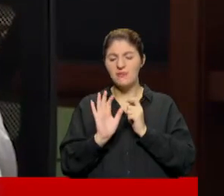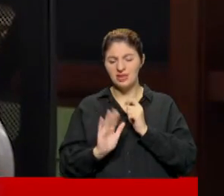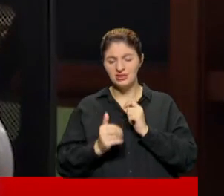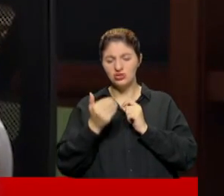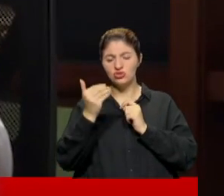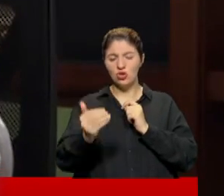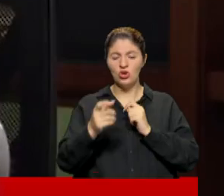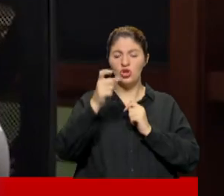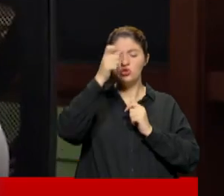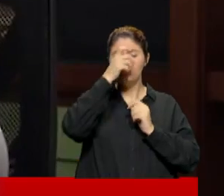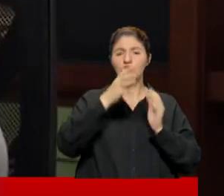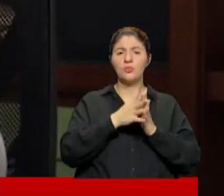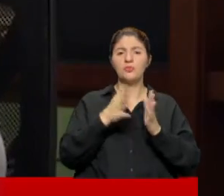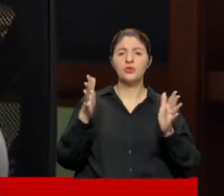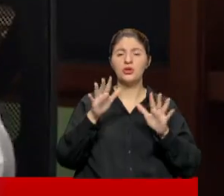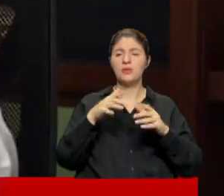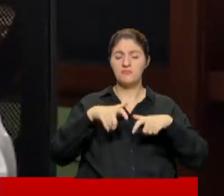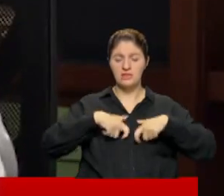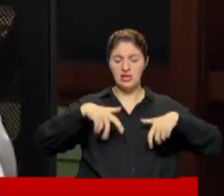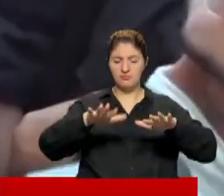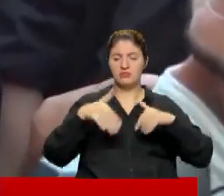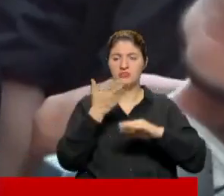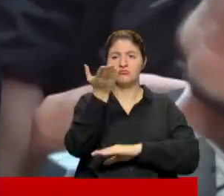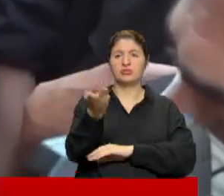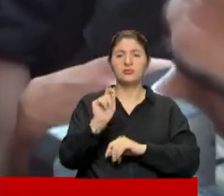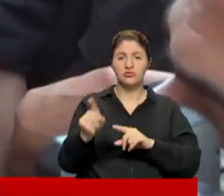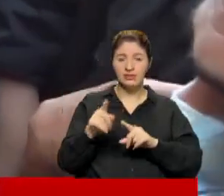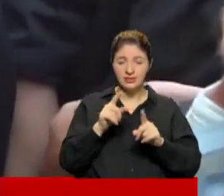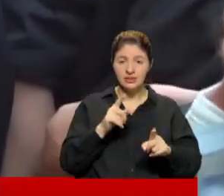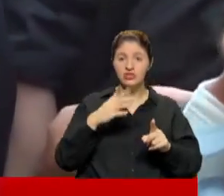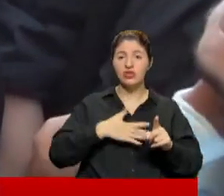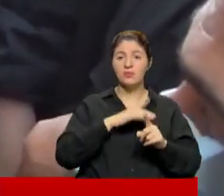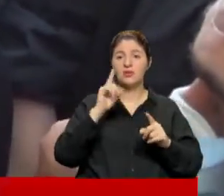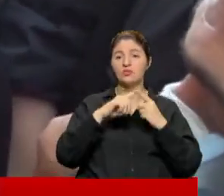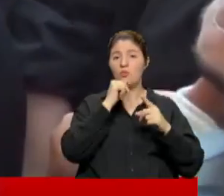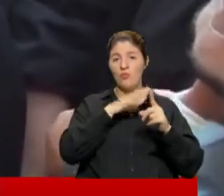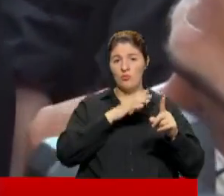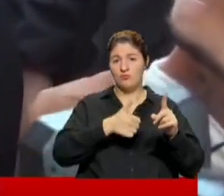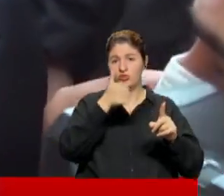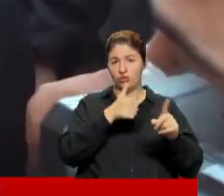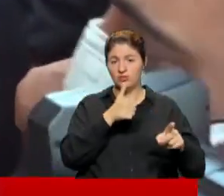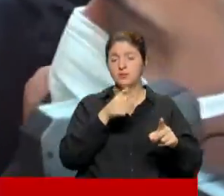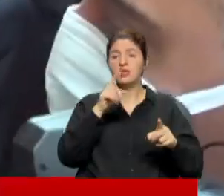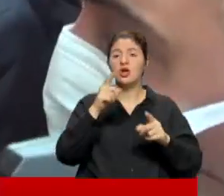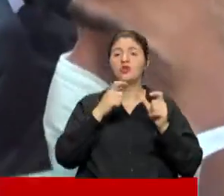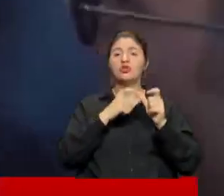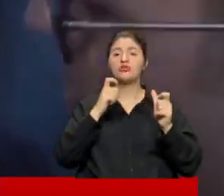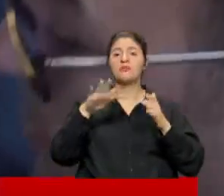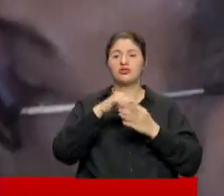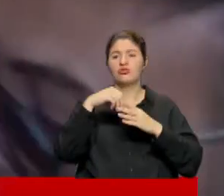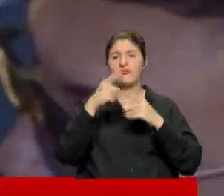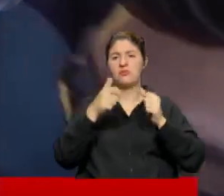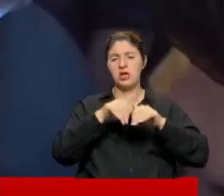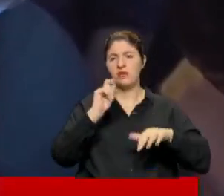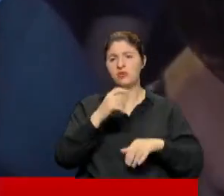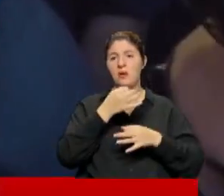sonra Türkiye Büyük Millet Meclisi'ne sunacağız CHP Genel Başkanı Kemal Kılıçdaroğlu sosyal medya üzerinden video paylaşım yapacağını